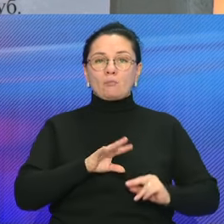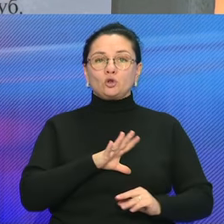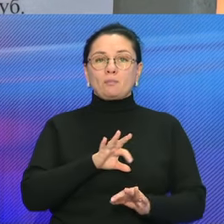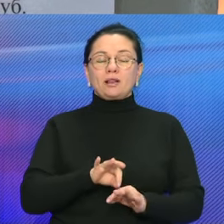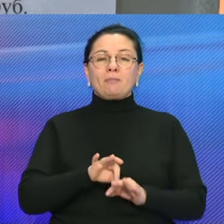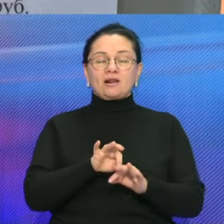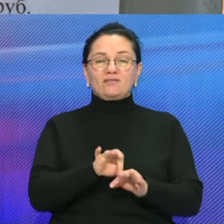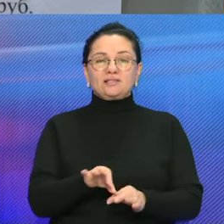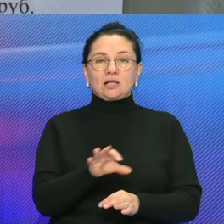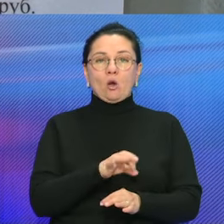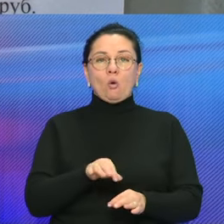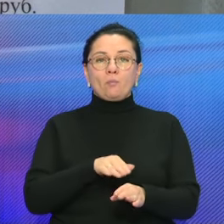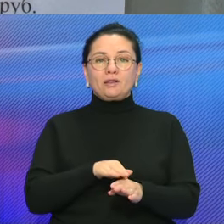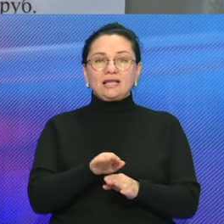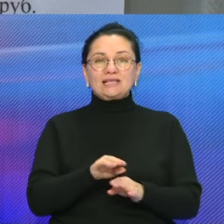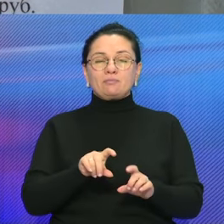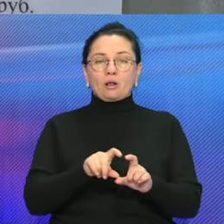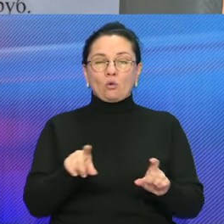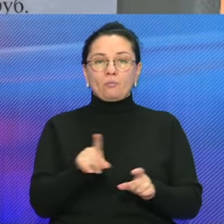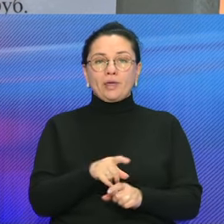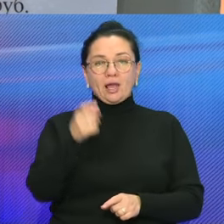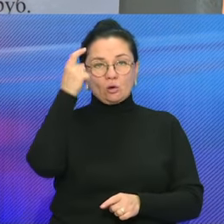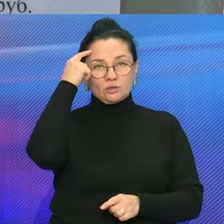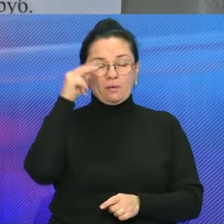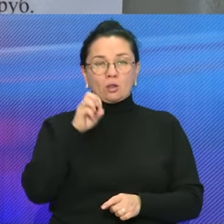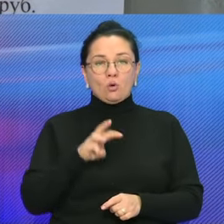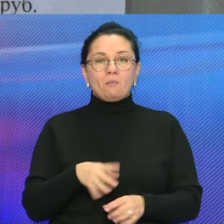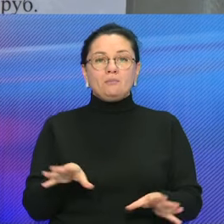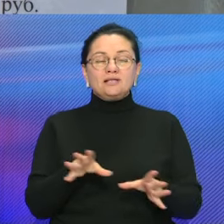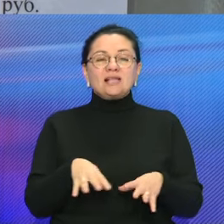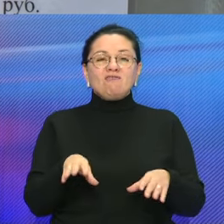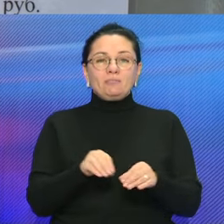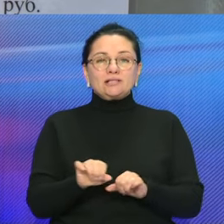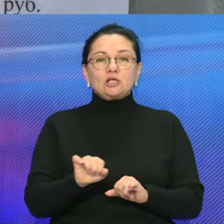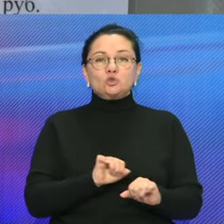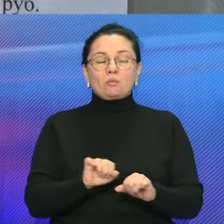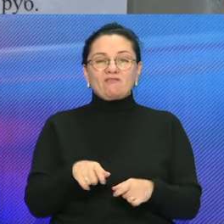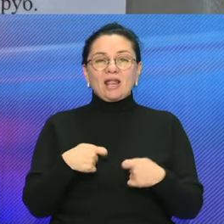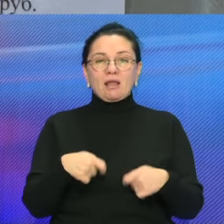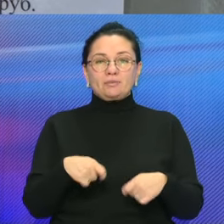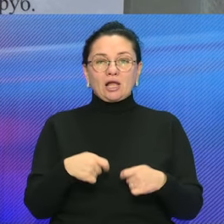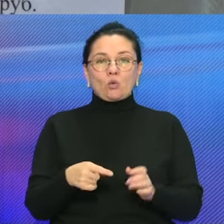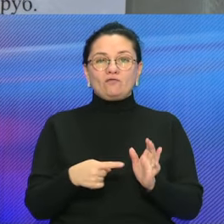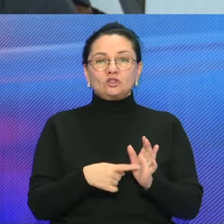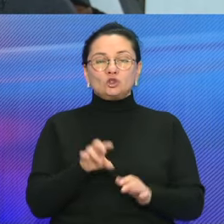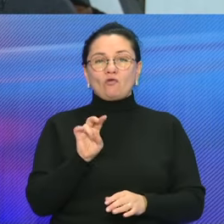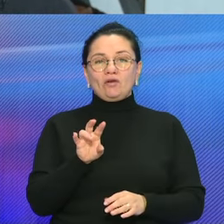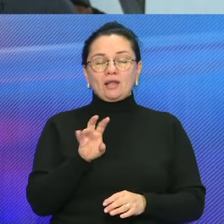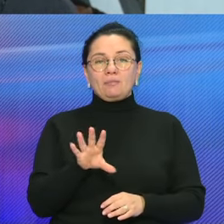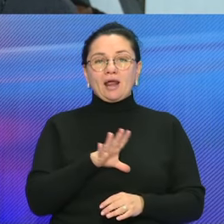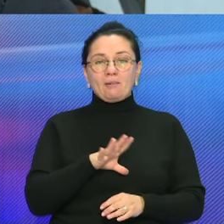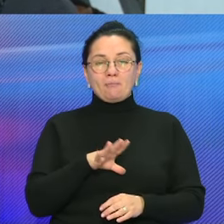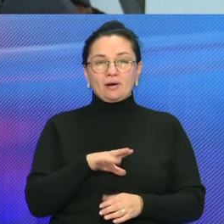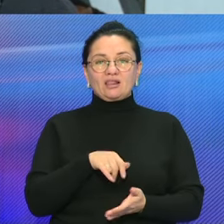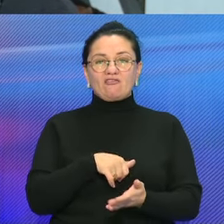проведена облисполкомами и горрайисполкомами. Совместно с управлением торговли 6 ноября был